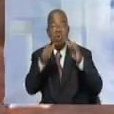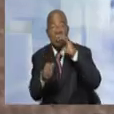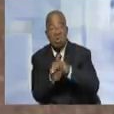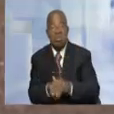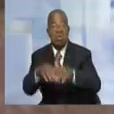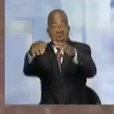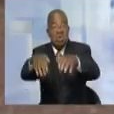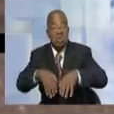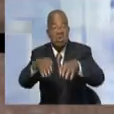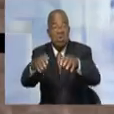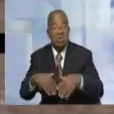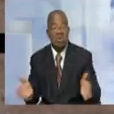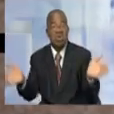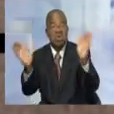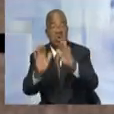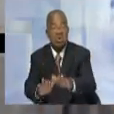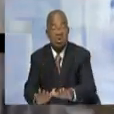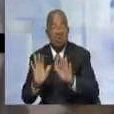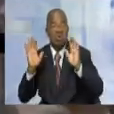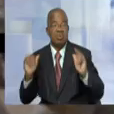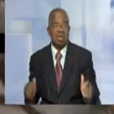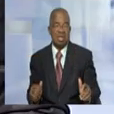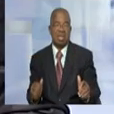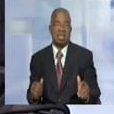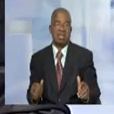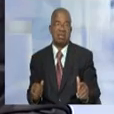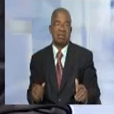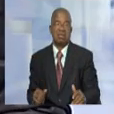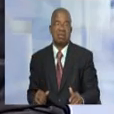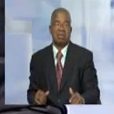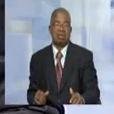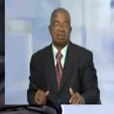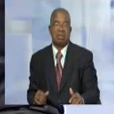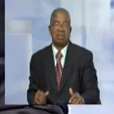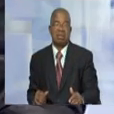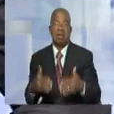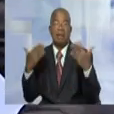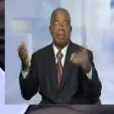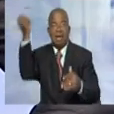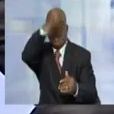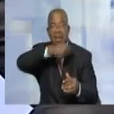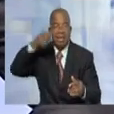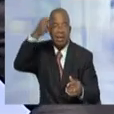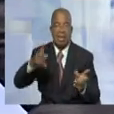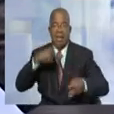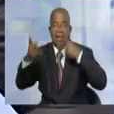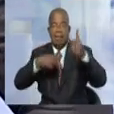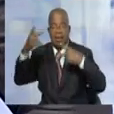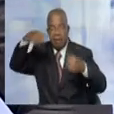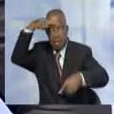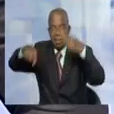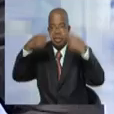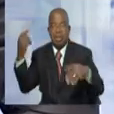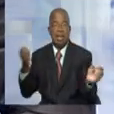le fief de l'ancienne junte au pouvoir. En bref, en Afrique, et parlons de justice en Égypte,